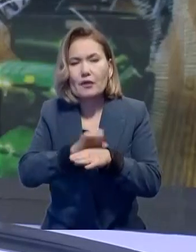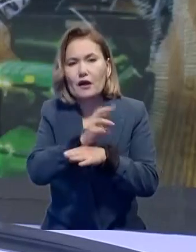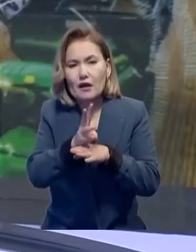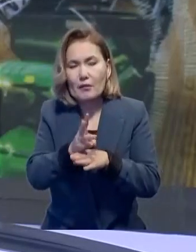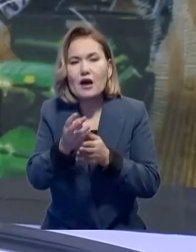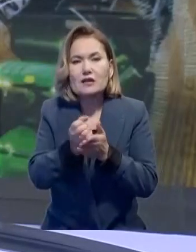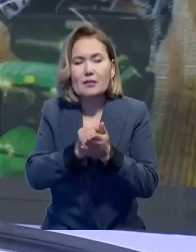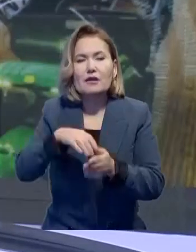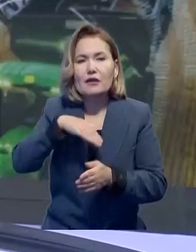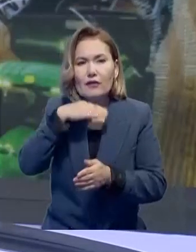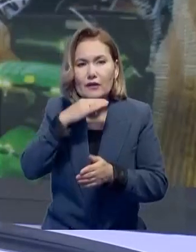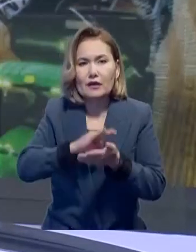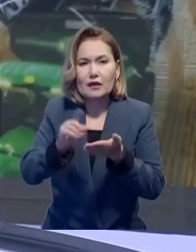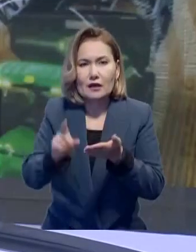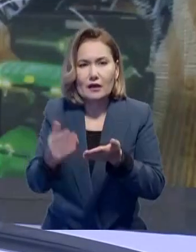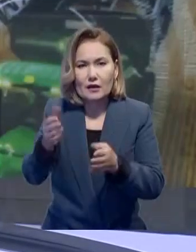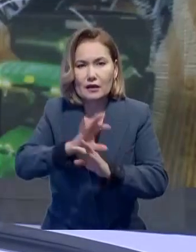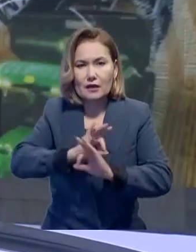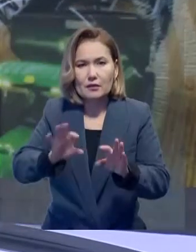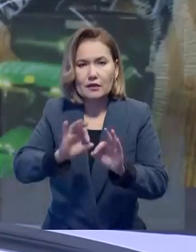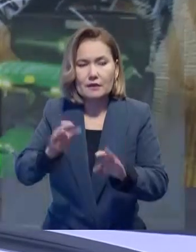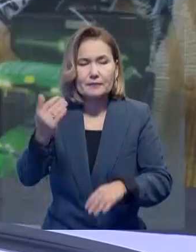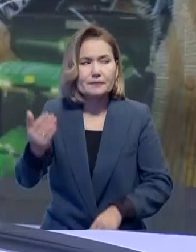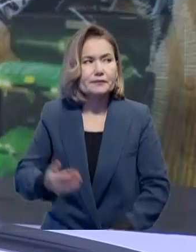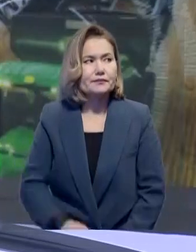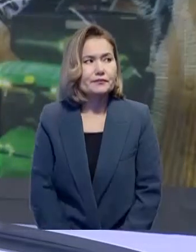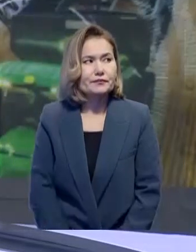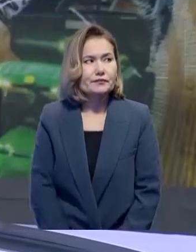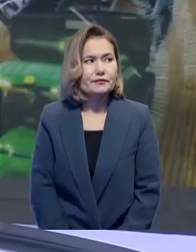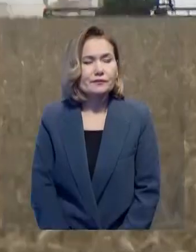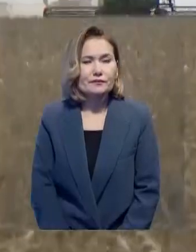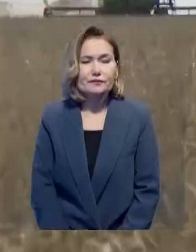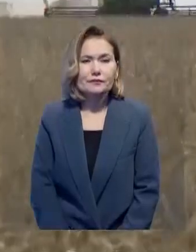жеткілікті екенін сенімді. Әріптесім Бекзат Аманов тыңдайық.